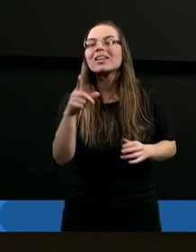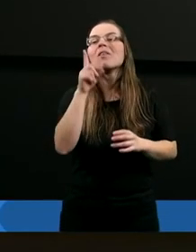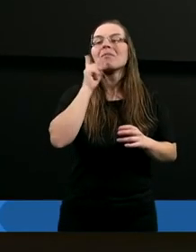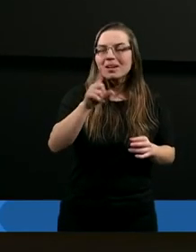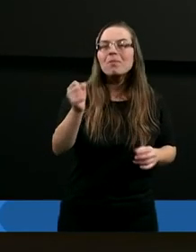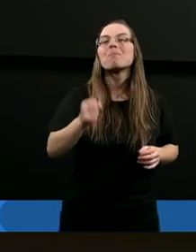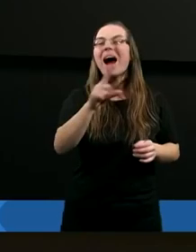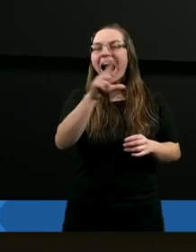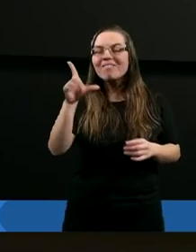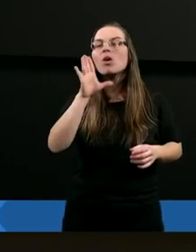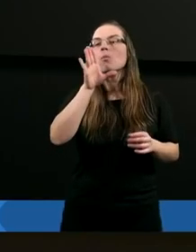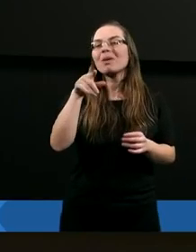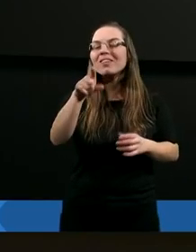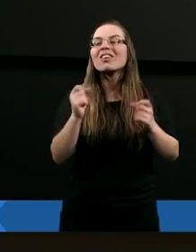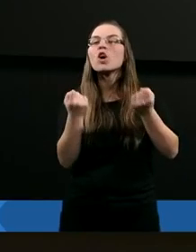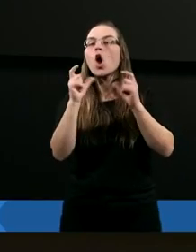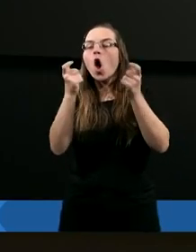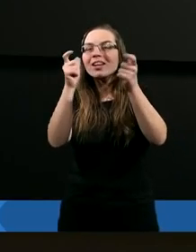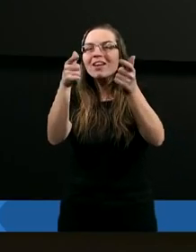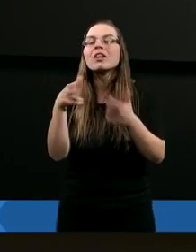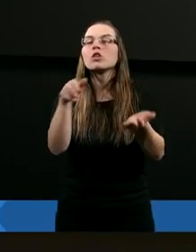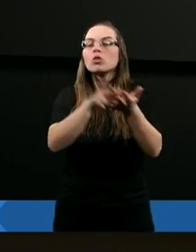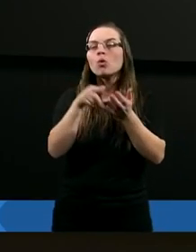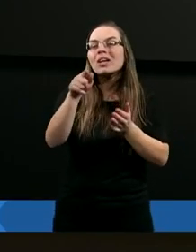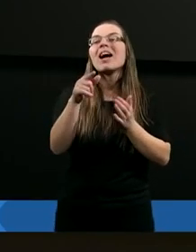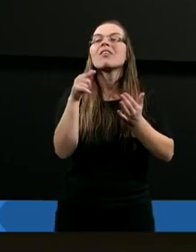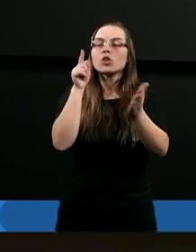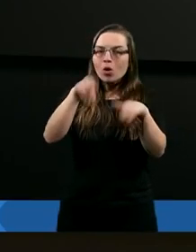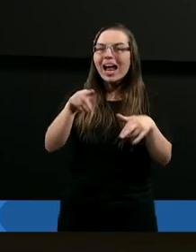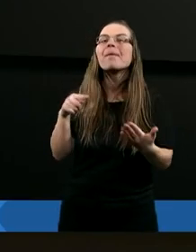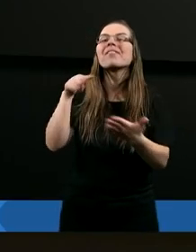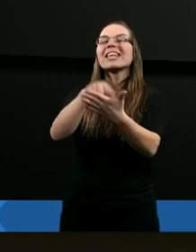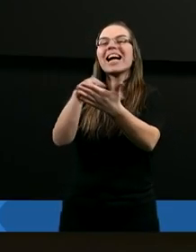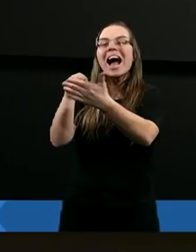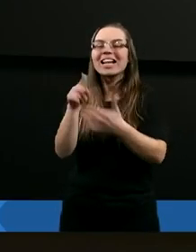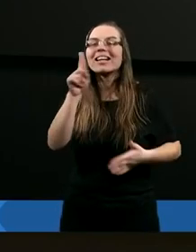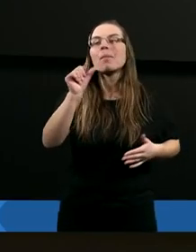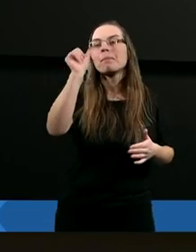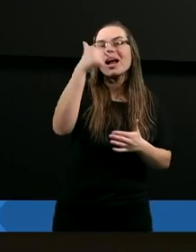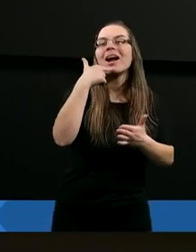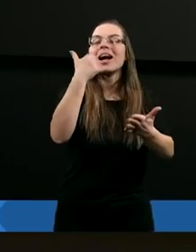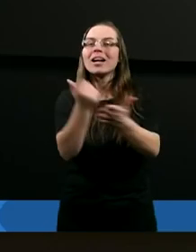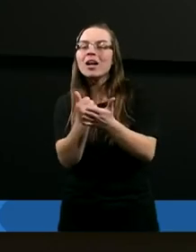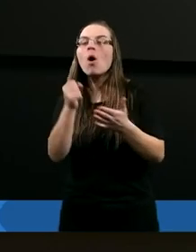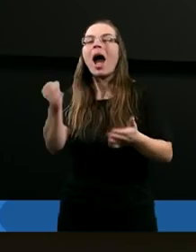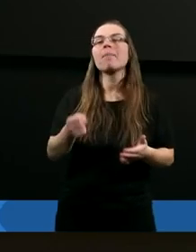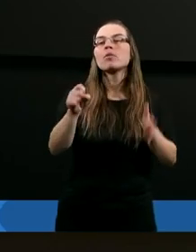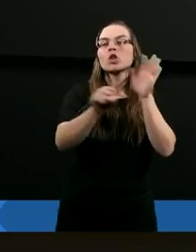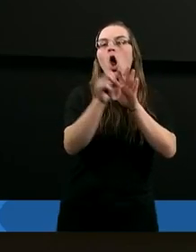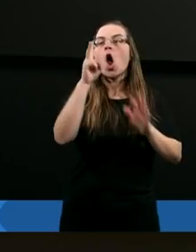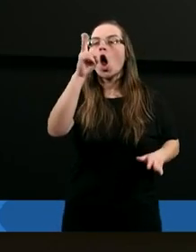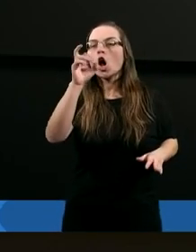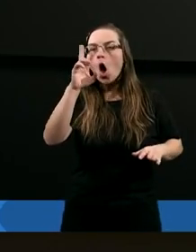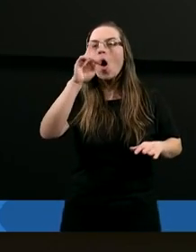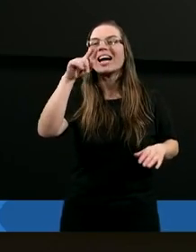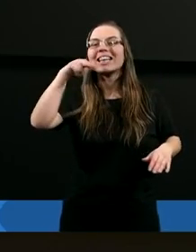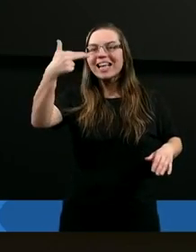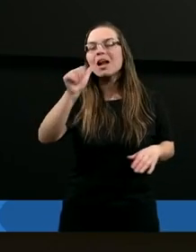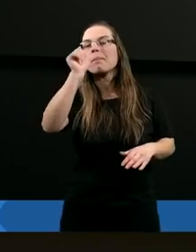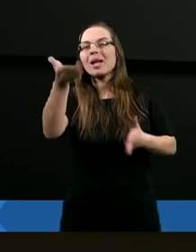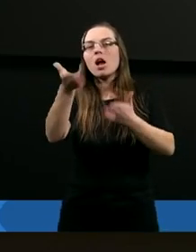ja tylko przytoczę tekst, który w zasadzie został wskazany z pierwszego listu apostoła Pawła do Koryntian, z